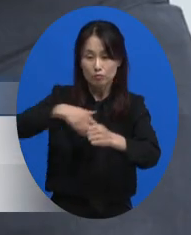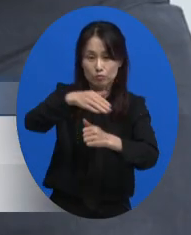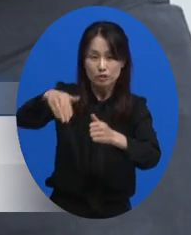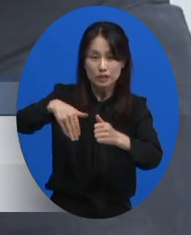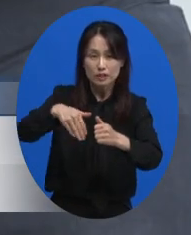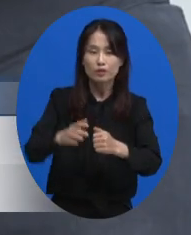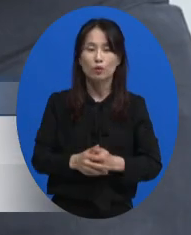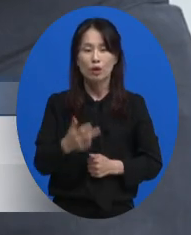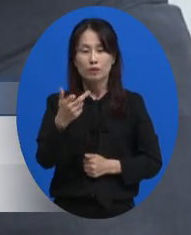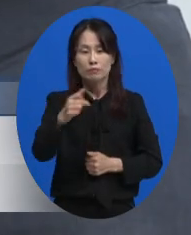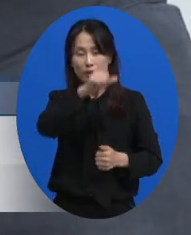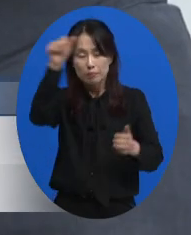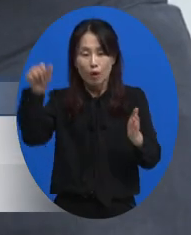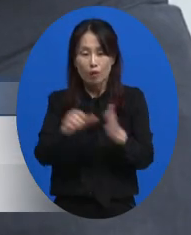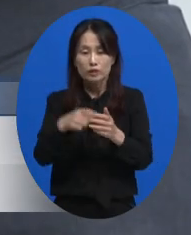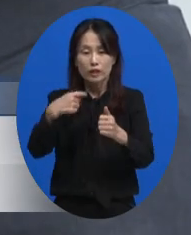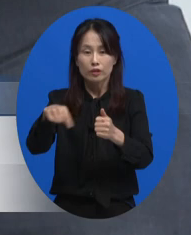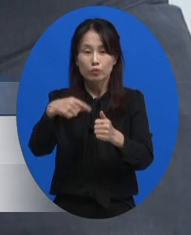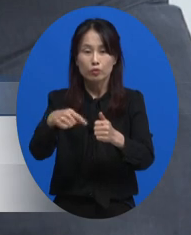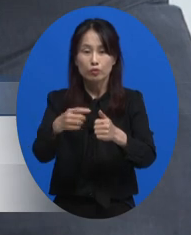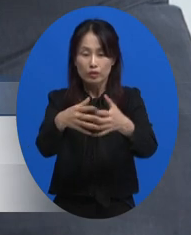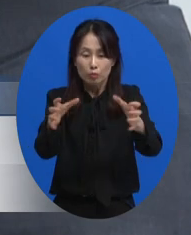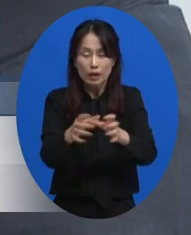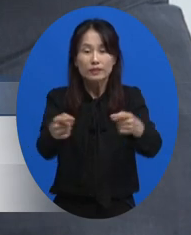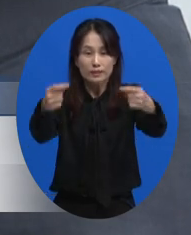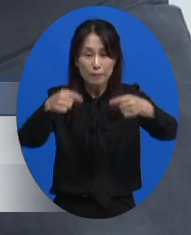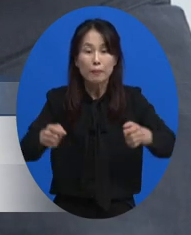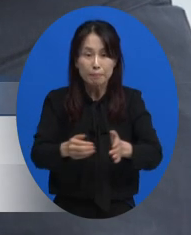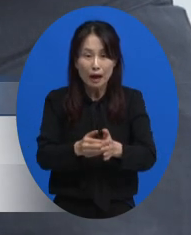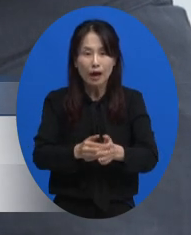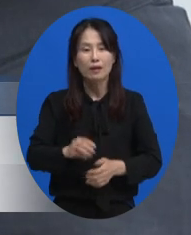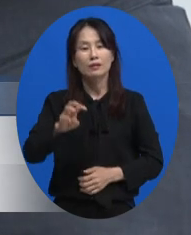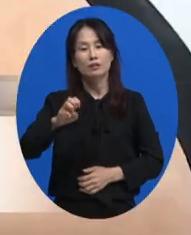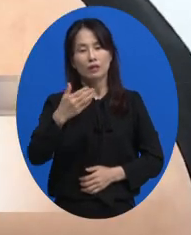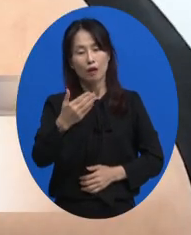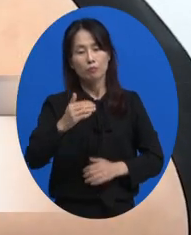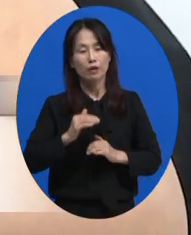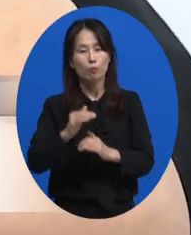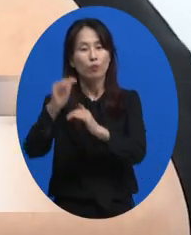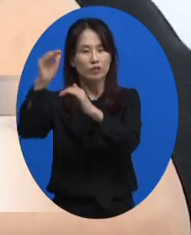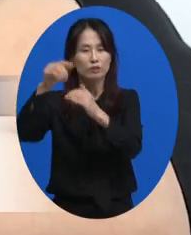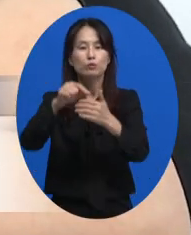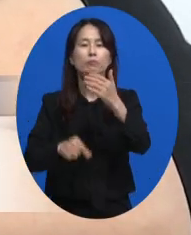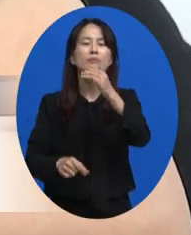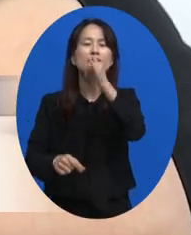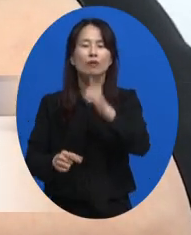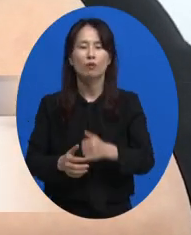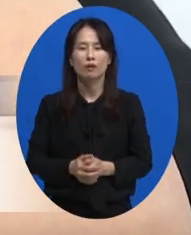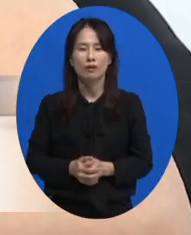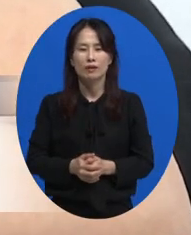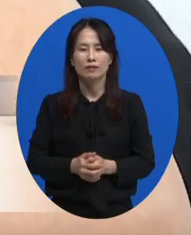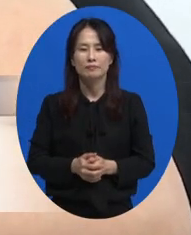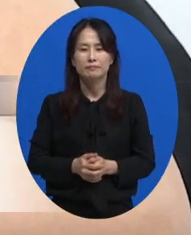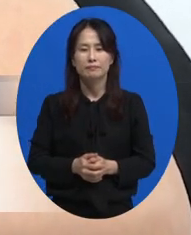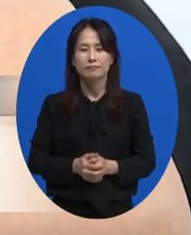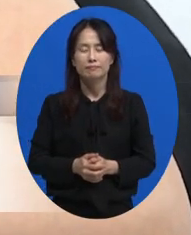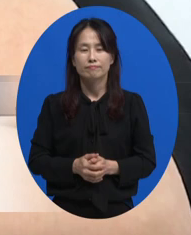대학을 비롯한 17개 그 평생교육기관이 참여를 하고 있고요. 39개 과정을 좀 운영하고